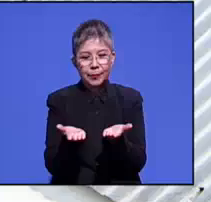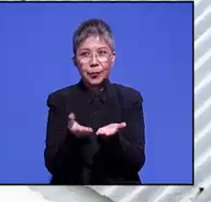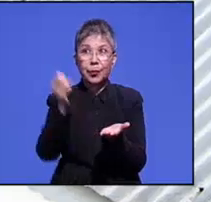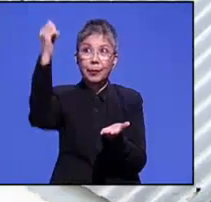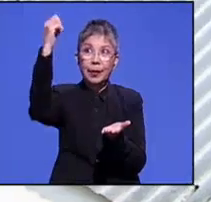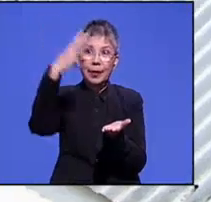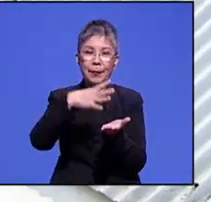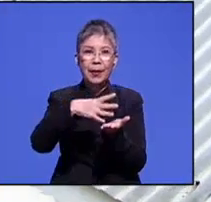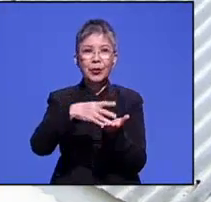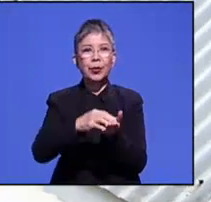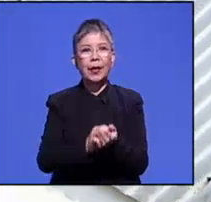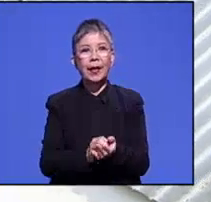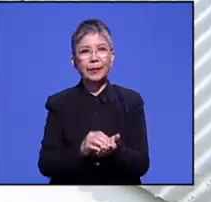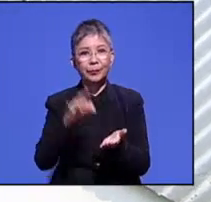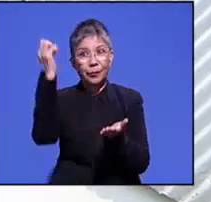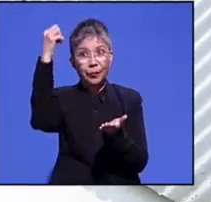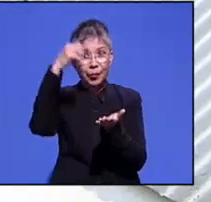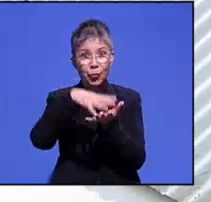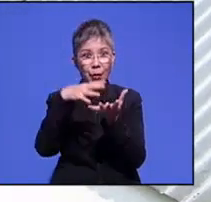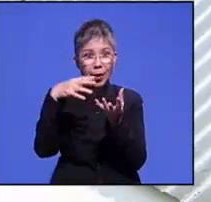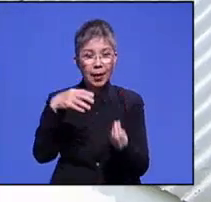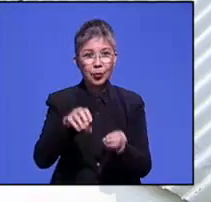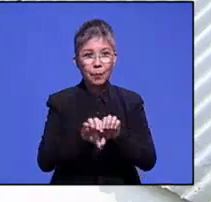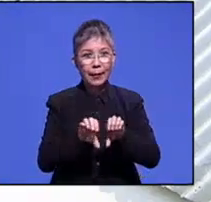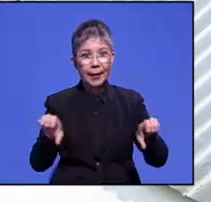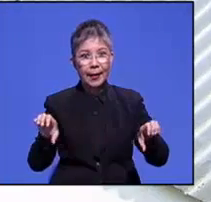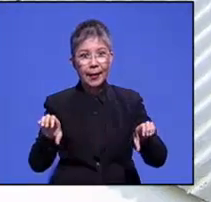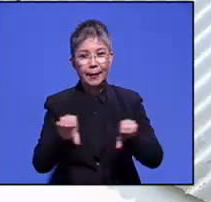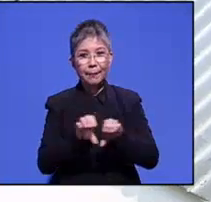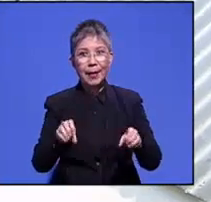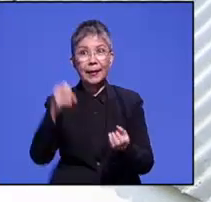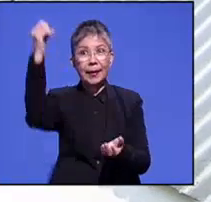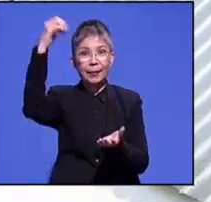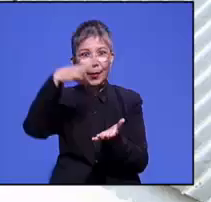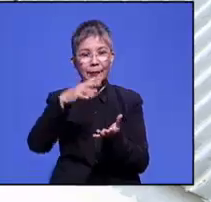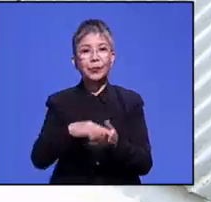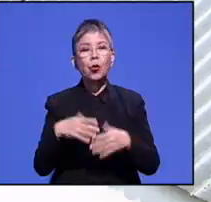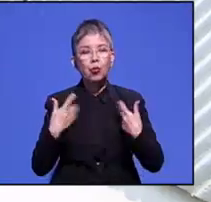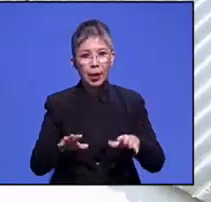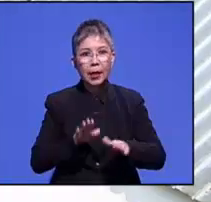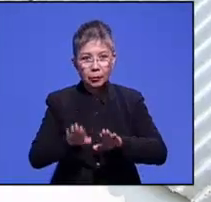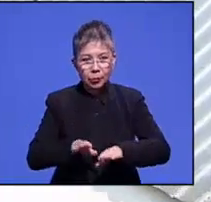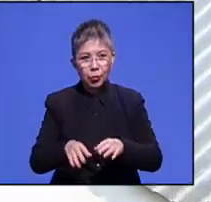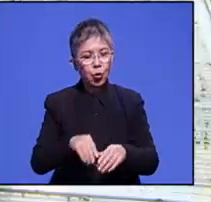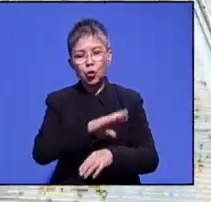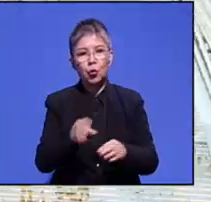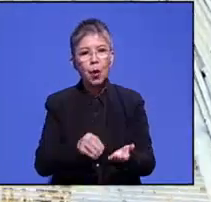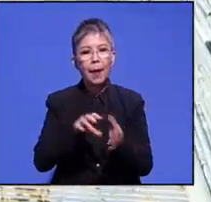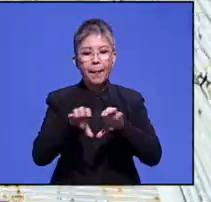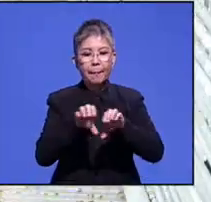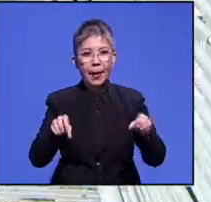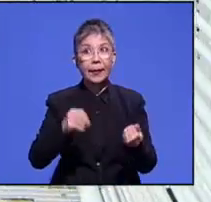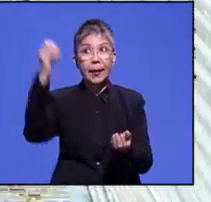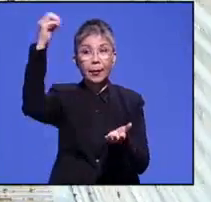panel surya dan saat ini adalah melakukan maintenance dan semuanya masih dalam kondisi baik